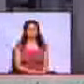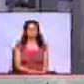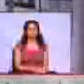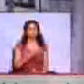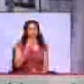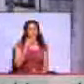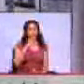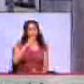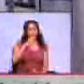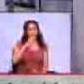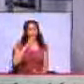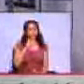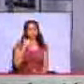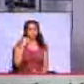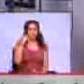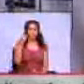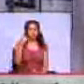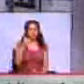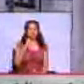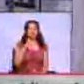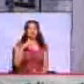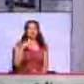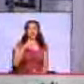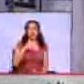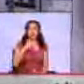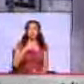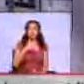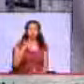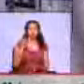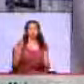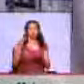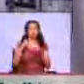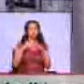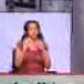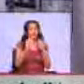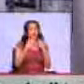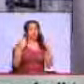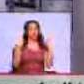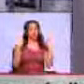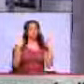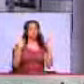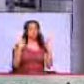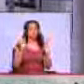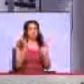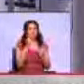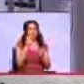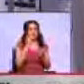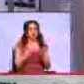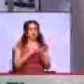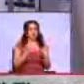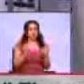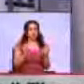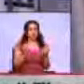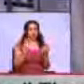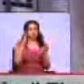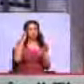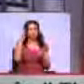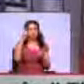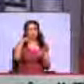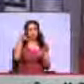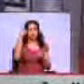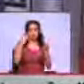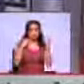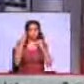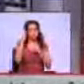الحمد لله اللي طلبناه برضو جانا، جهازها كامل هيجي ان شاء الله. وشكرا لأهل الخير وواحد